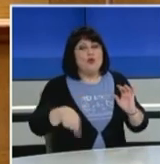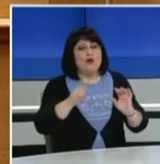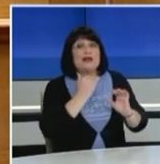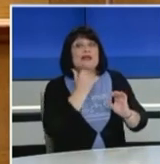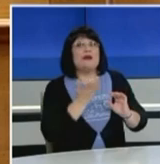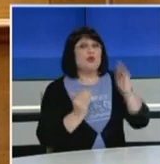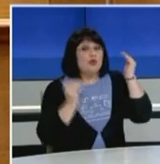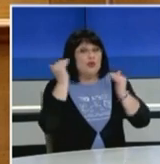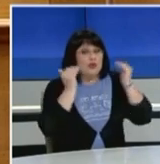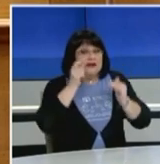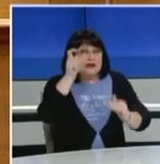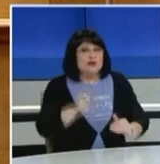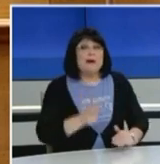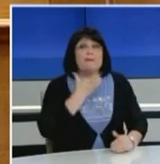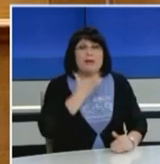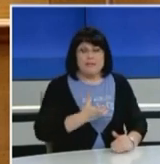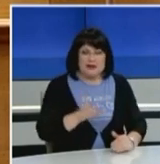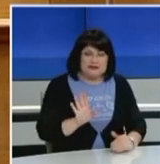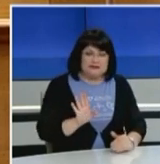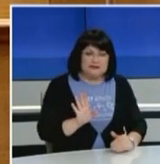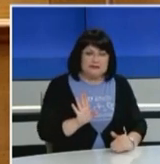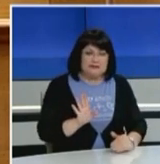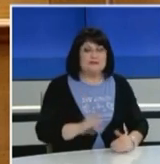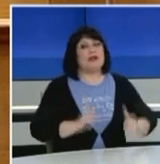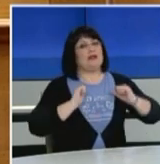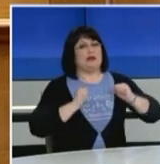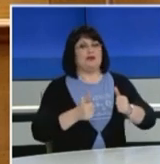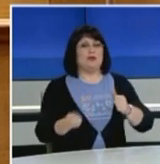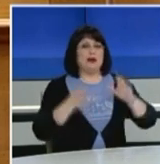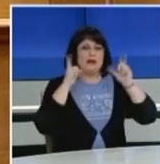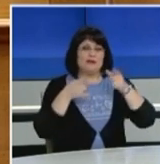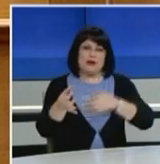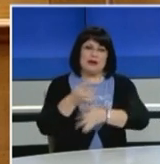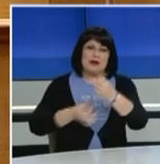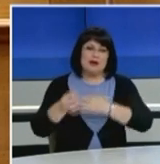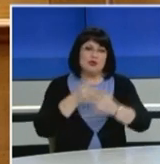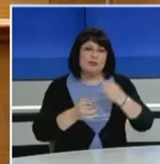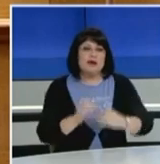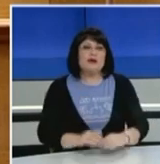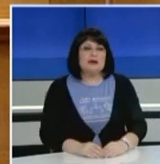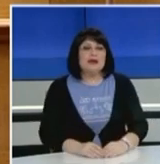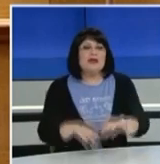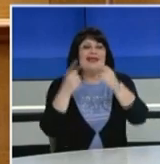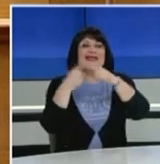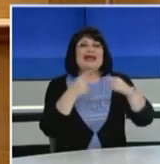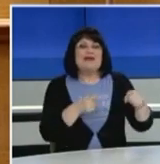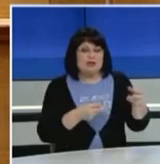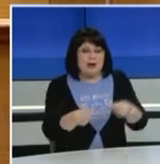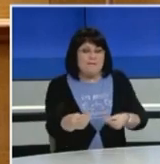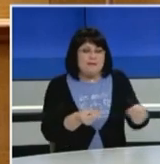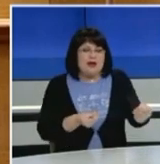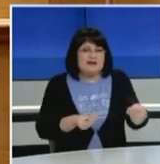σας, ούτε από τον κύριο Παπά, και το οποίο βέβαια δεν τολμά να θίξει η Νέα Δημοκρατία, είναι τα διάφορα